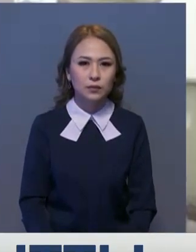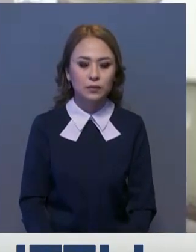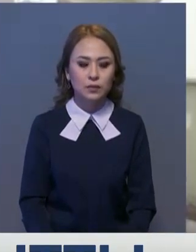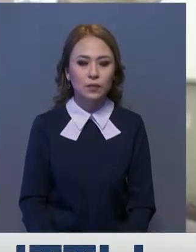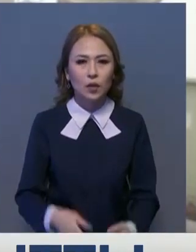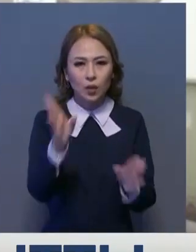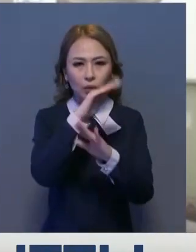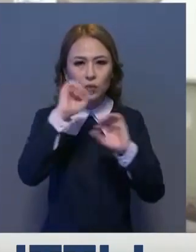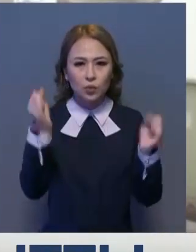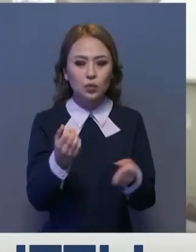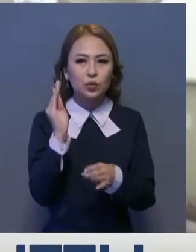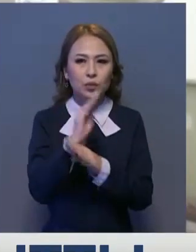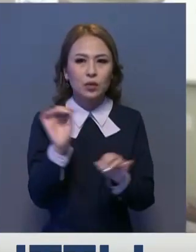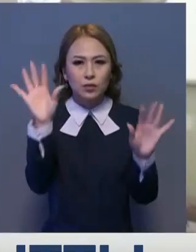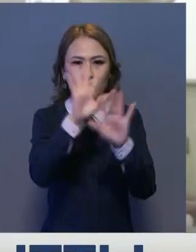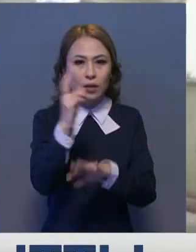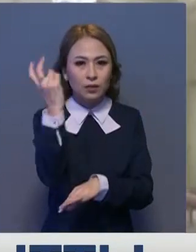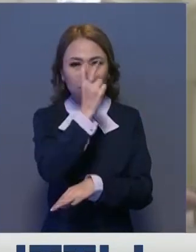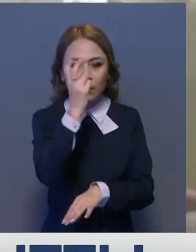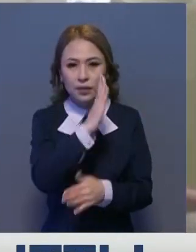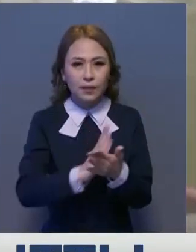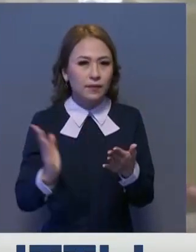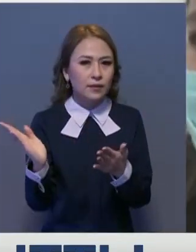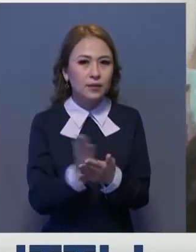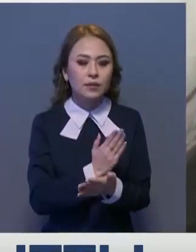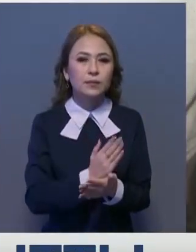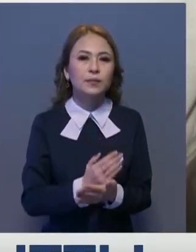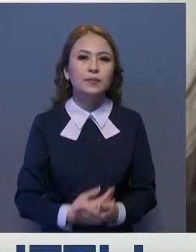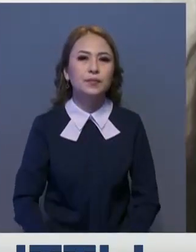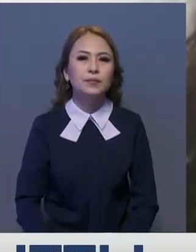Күн суық, оның үстіне тұман кесірінен көру мүмкіндігі нашарлады.